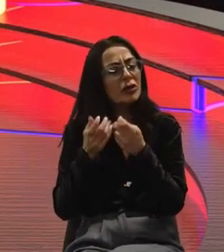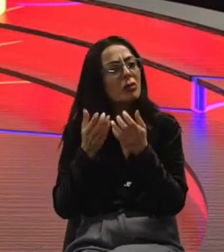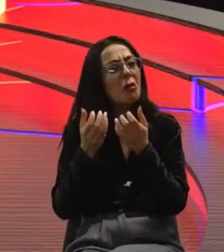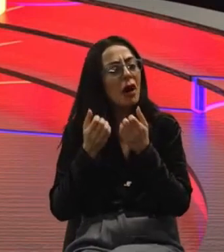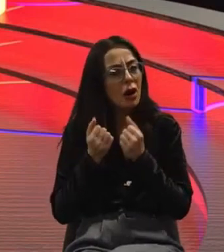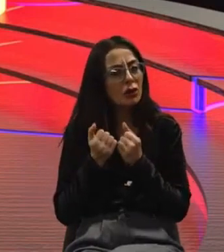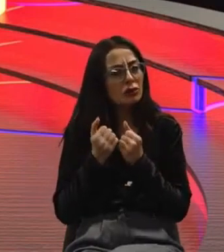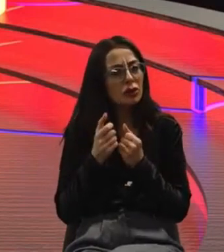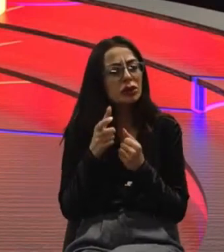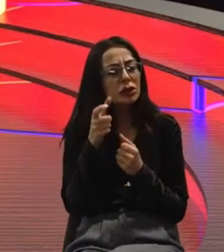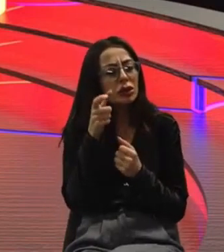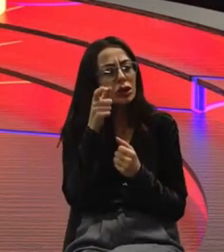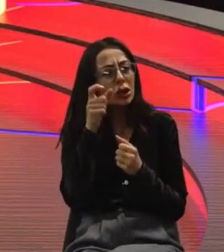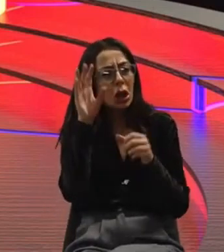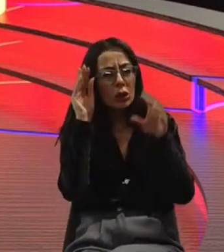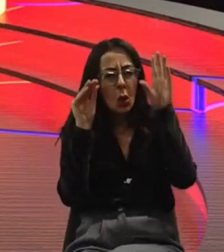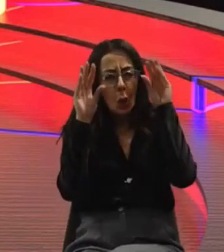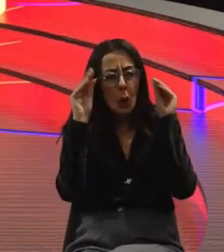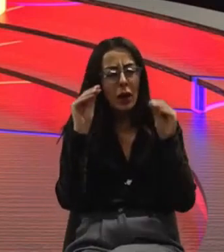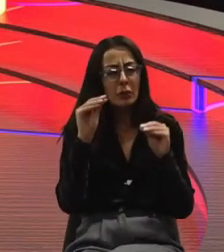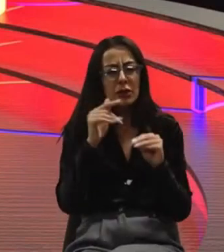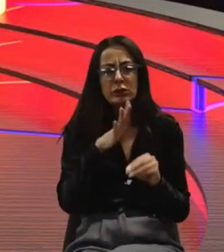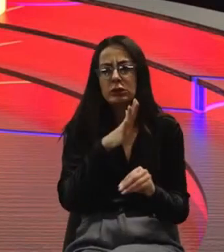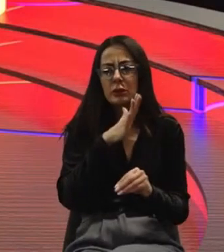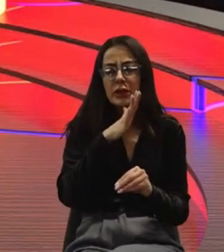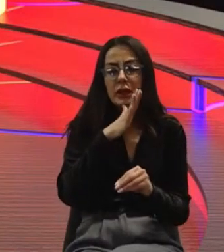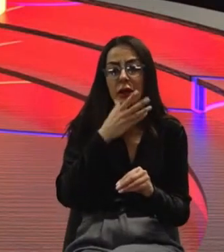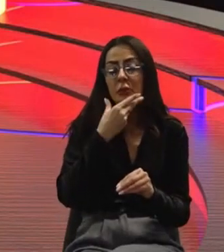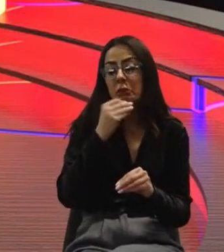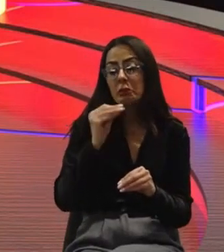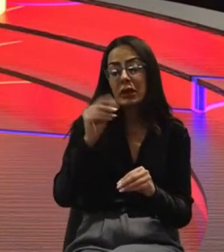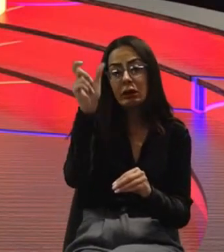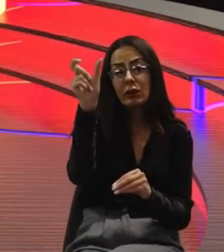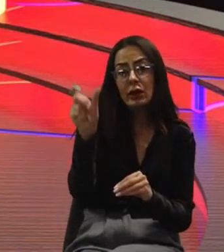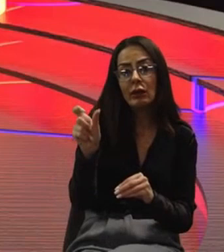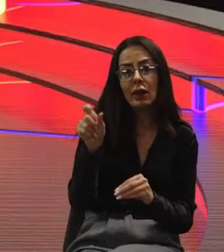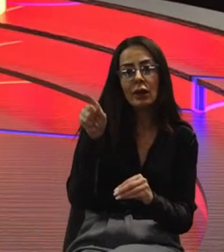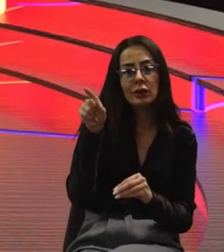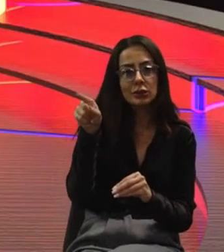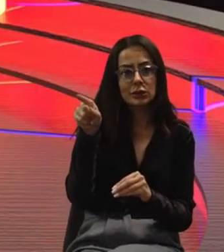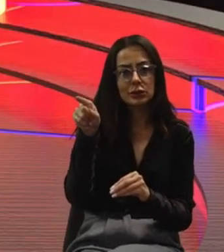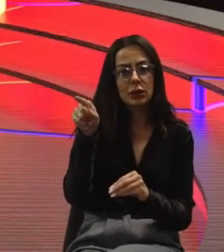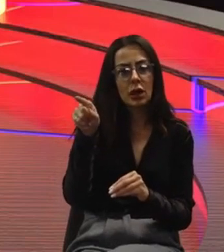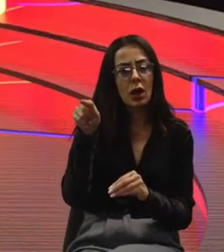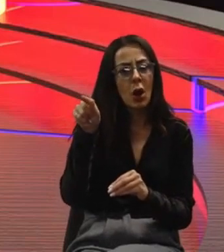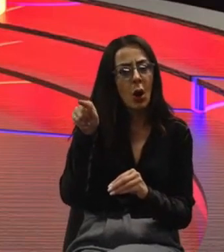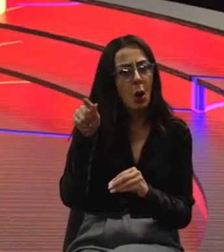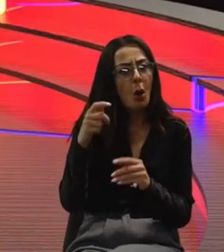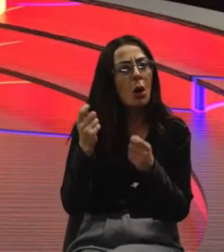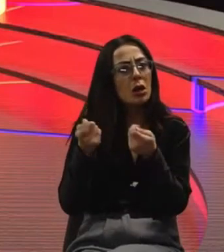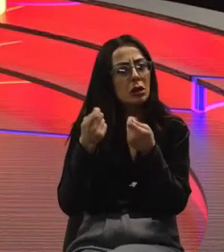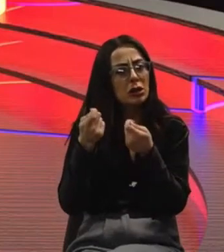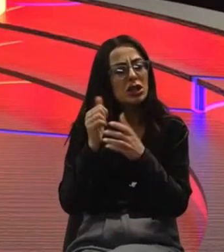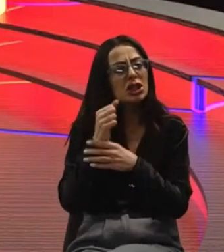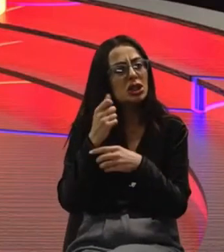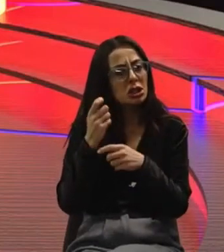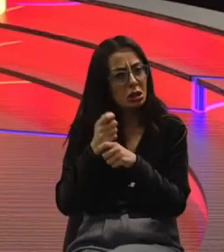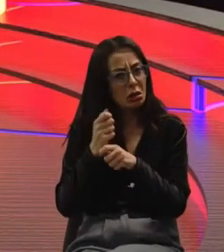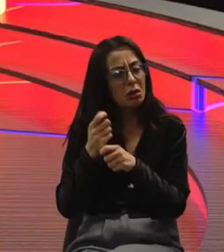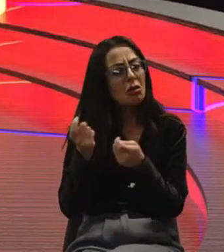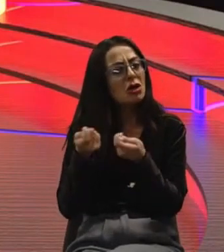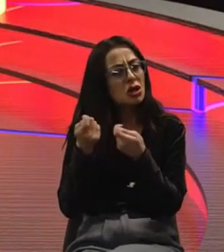dikkatli öğrenmesini bilen bir gencin o işi yaptığı zaman önüne hiçbir şey durması Teknik olarak mümkün